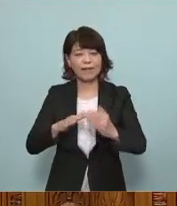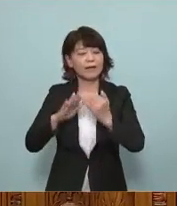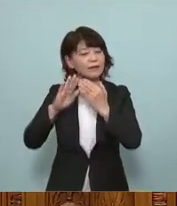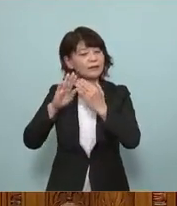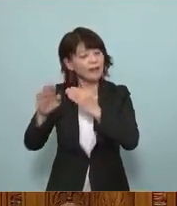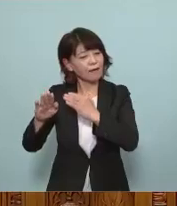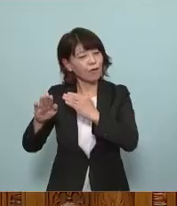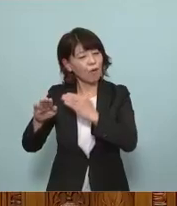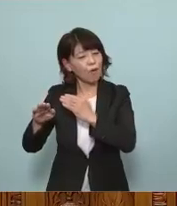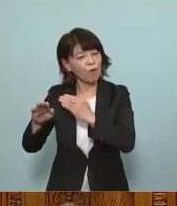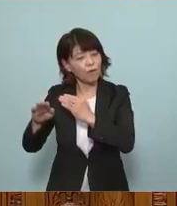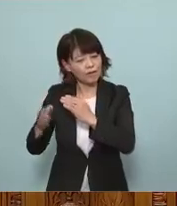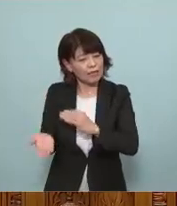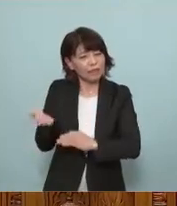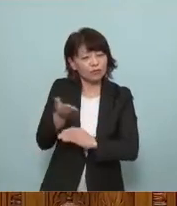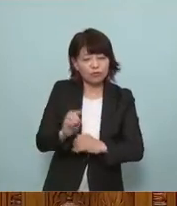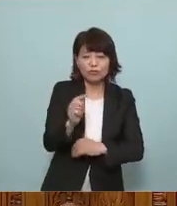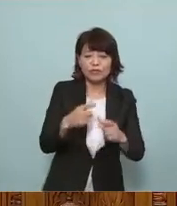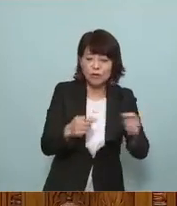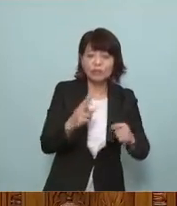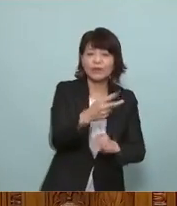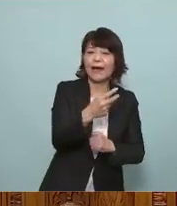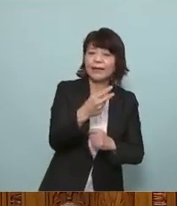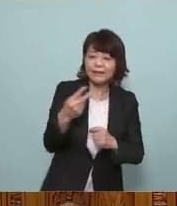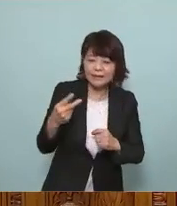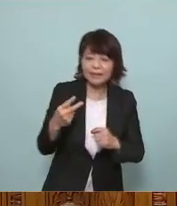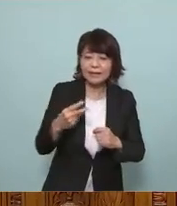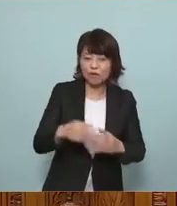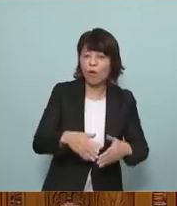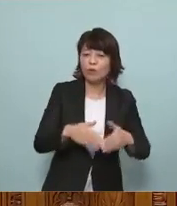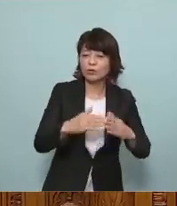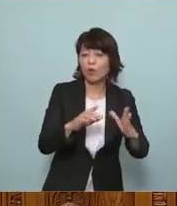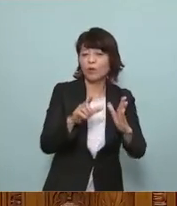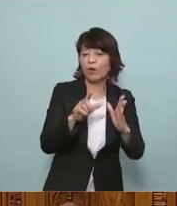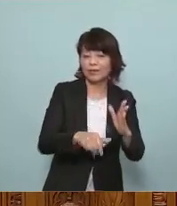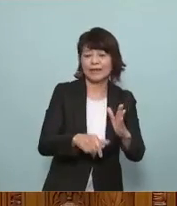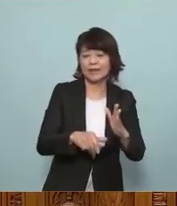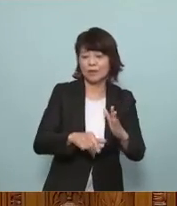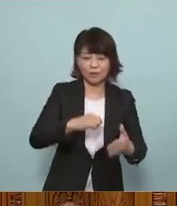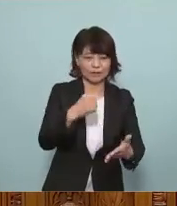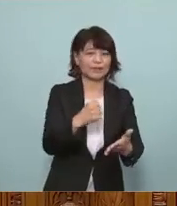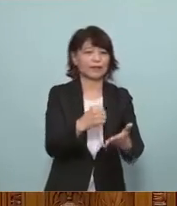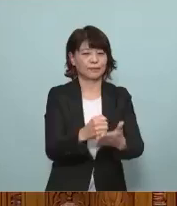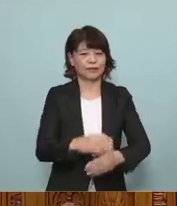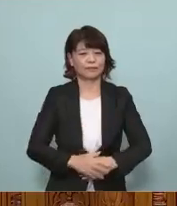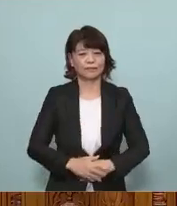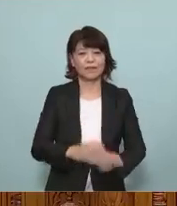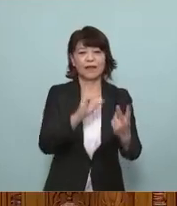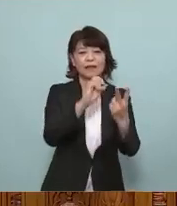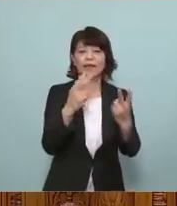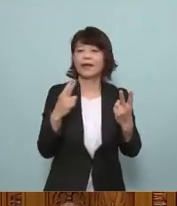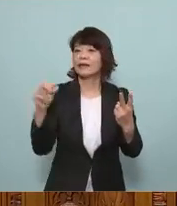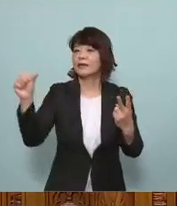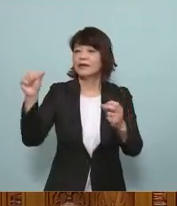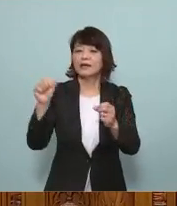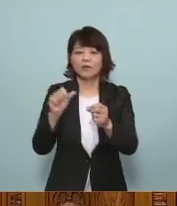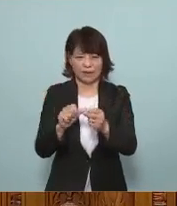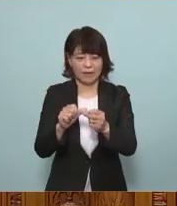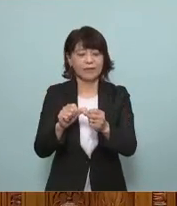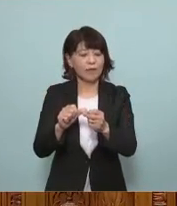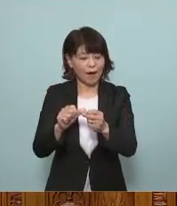次ぐ日本の第二創業期を実現します。2025年